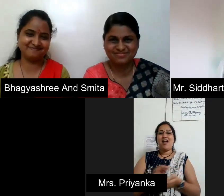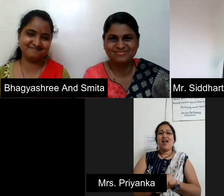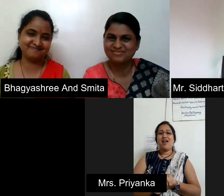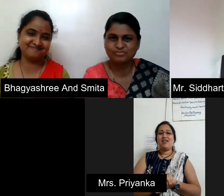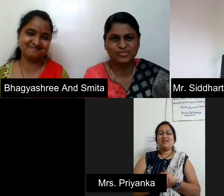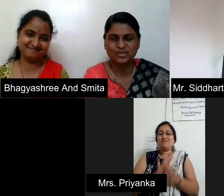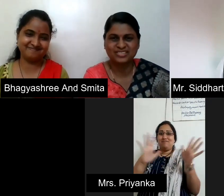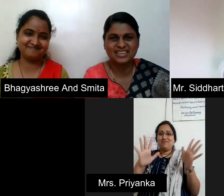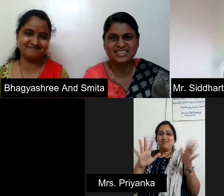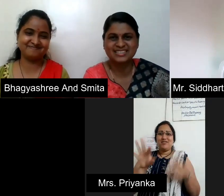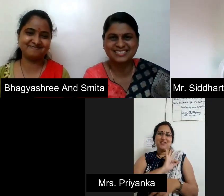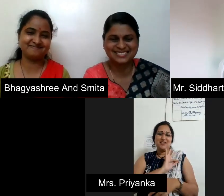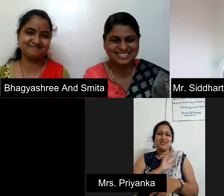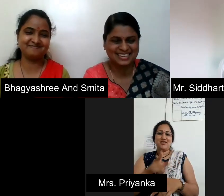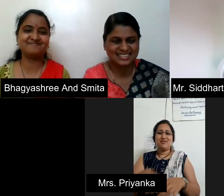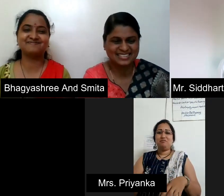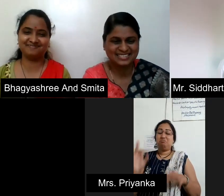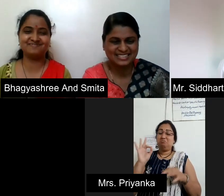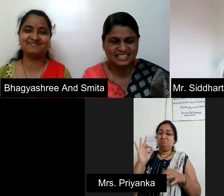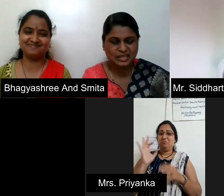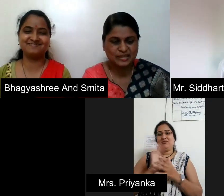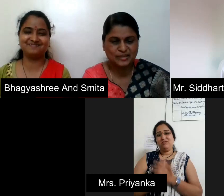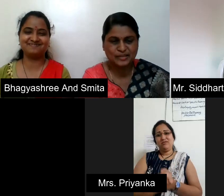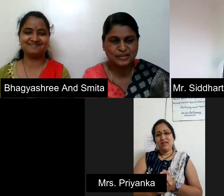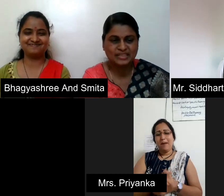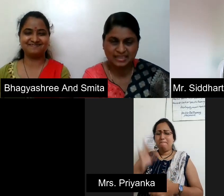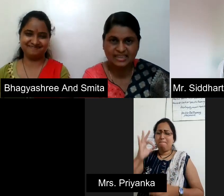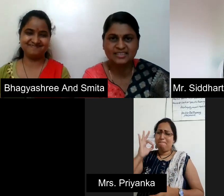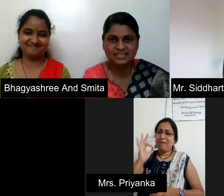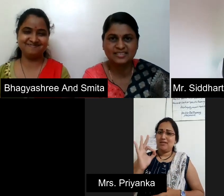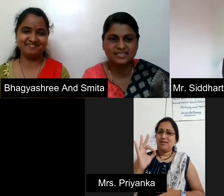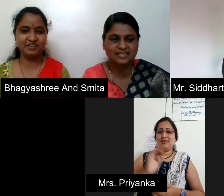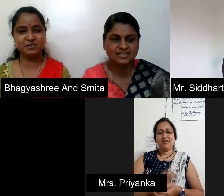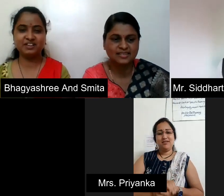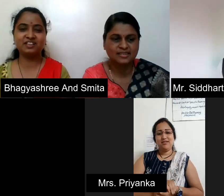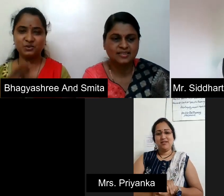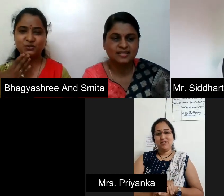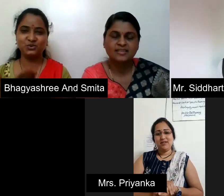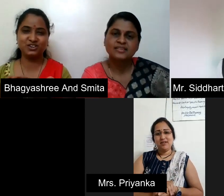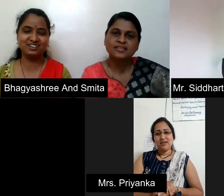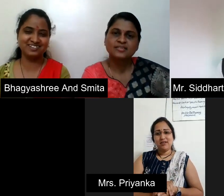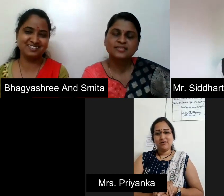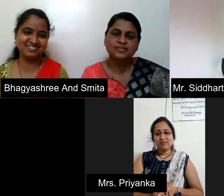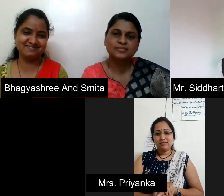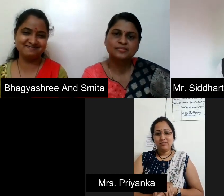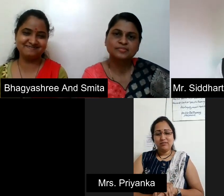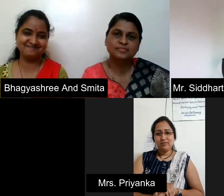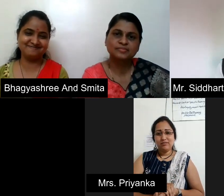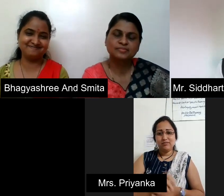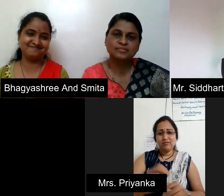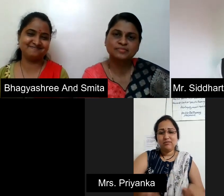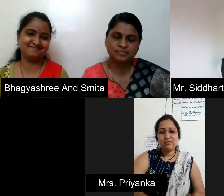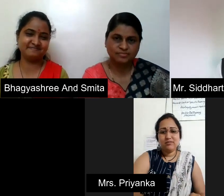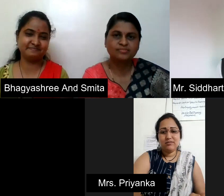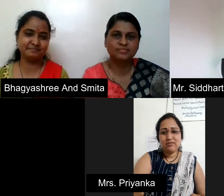में है। बहुत बहुत उत्तम, बहुत उत्तम। तो एक चीज बताइए स्मिता जी कि अभी हम देखते हैं कि ये कोरोना हो